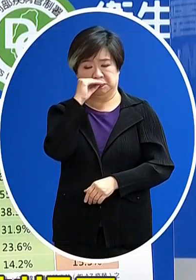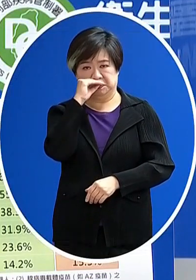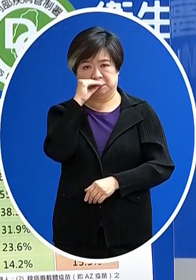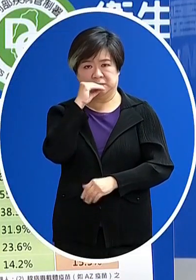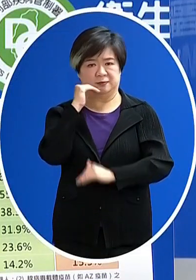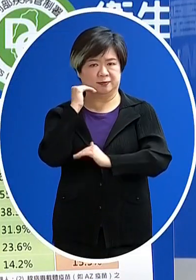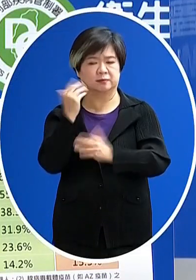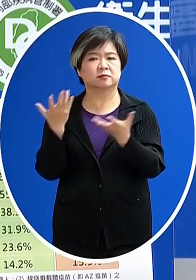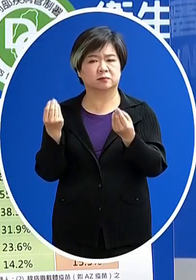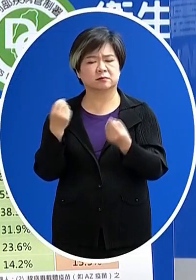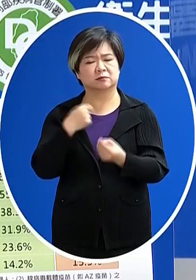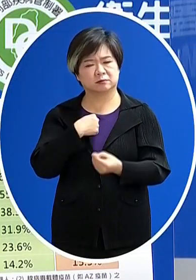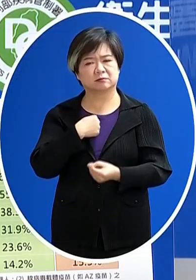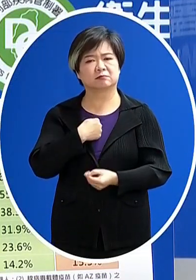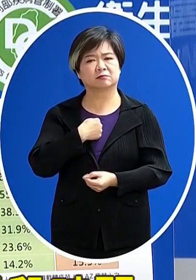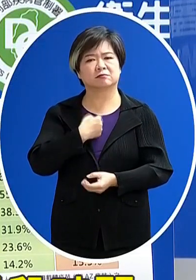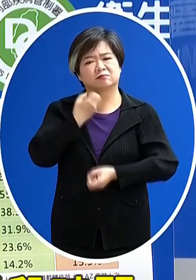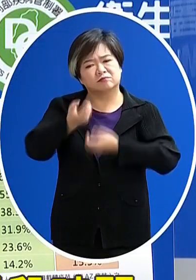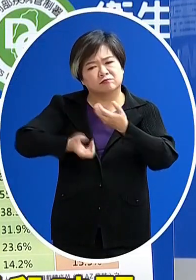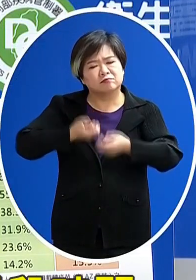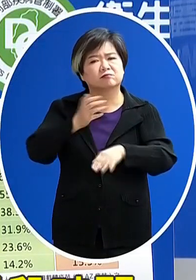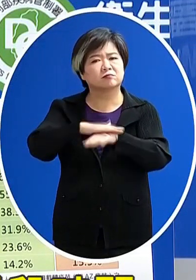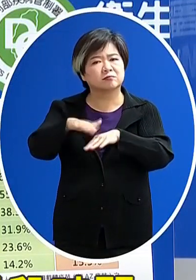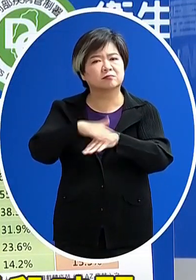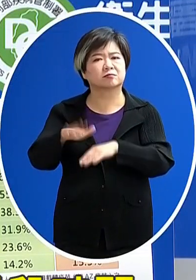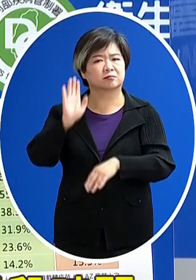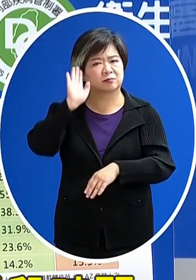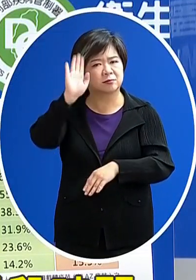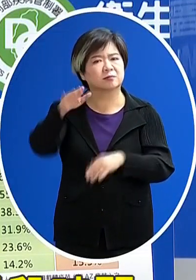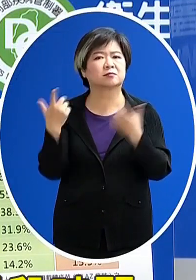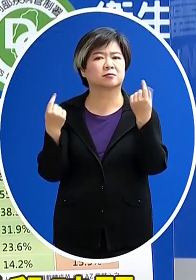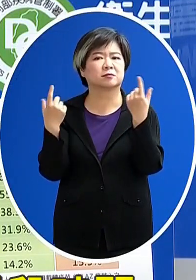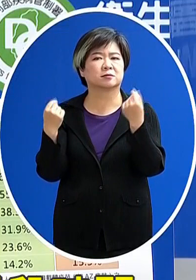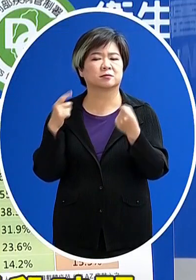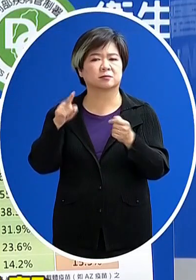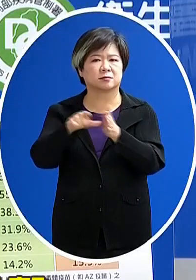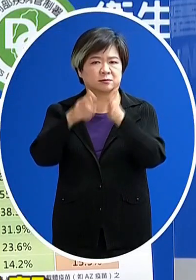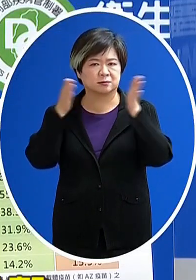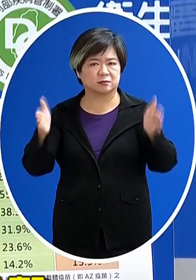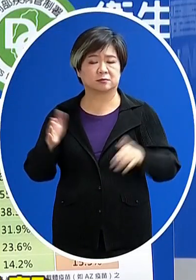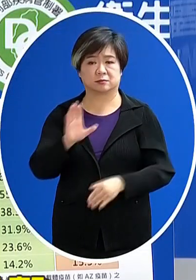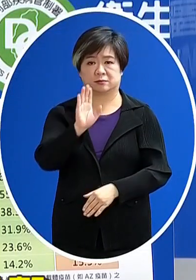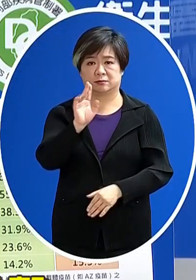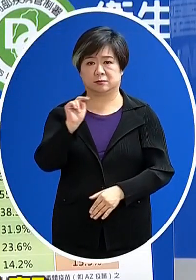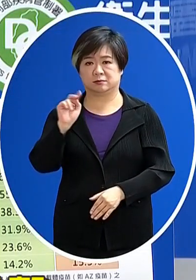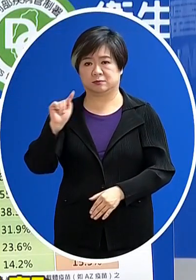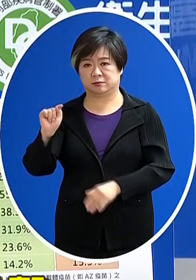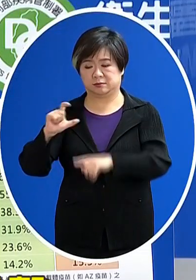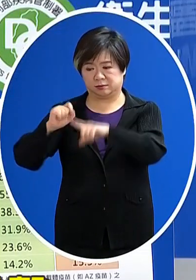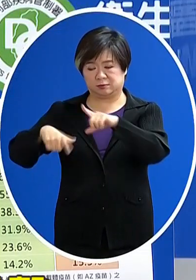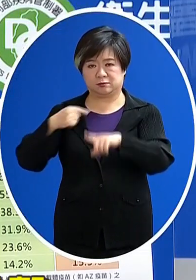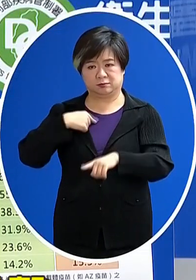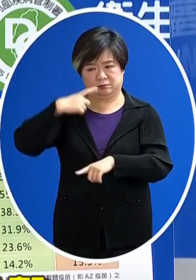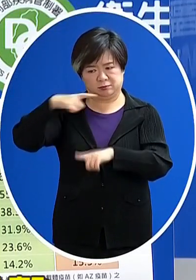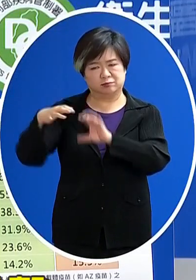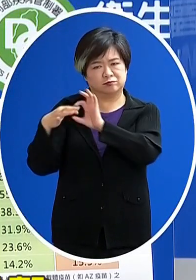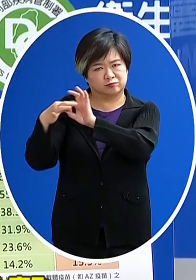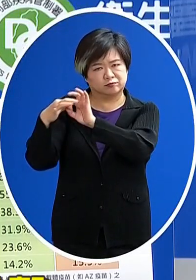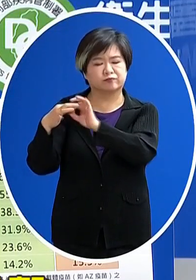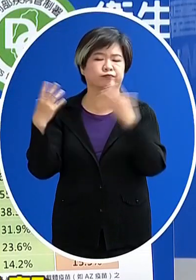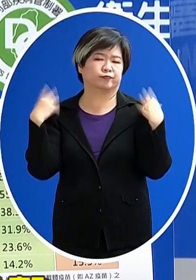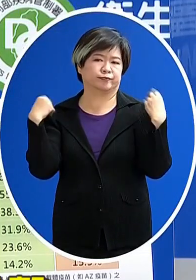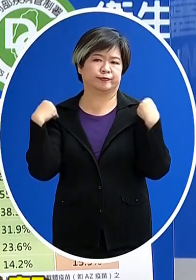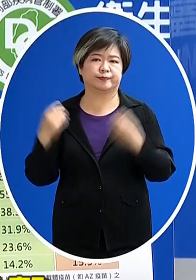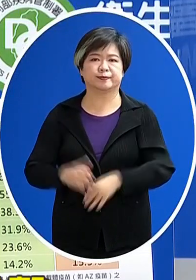我们就会讲，那未来我们还是持续在这段时间还是跟 BNT 持续来做联系。